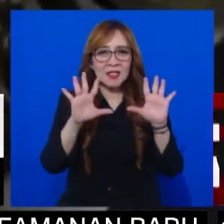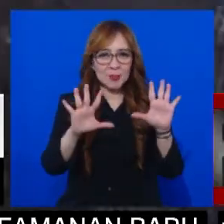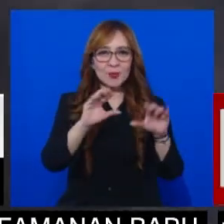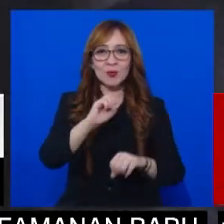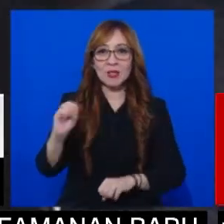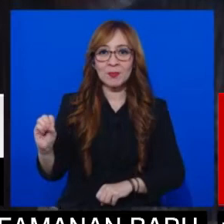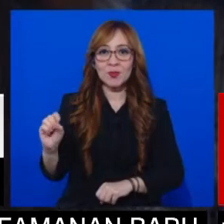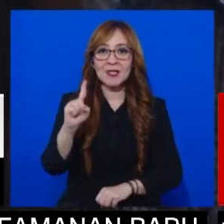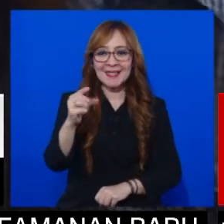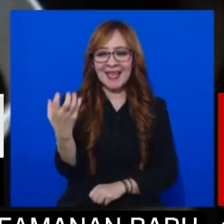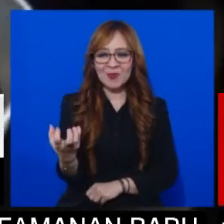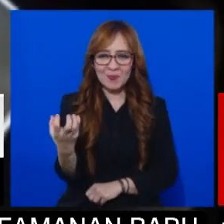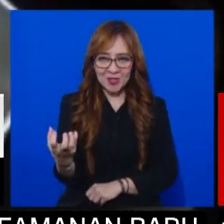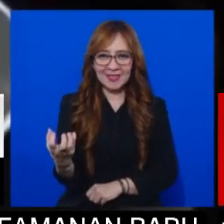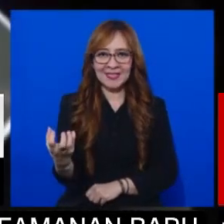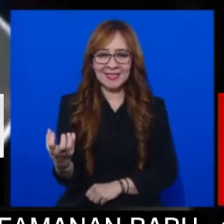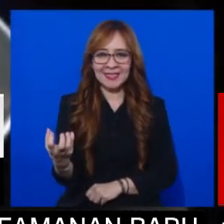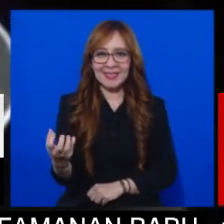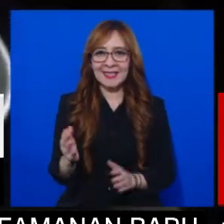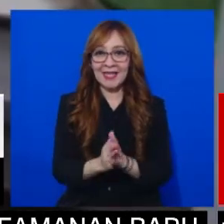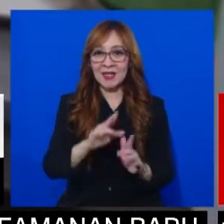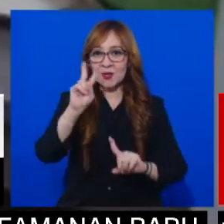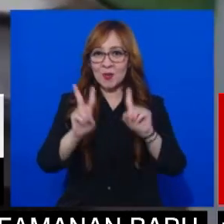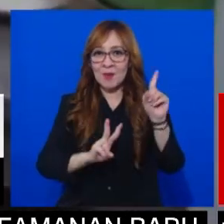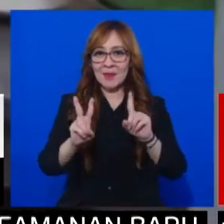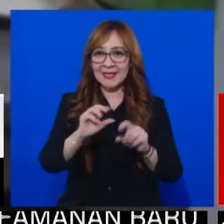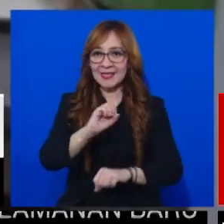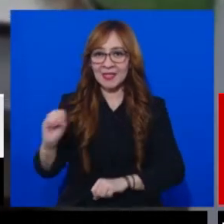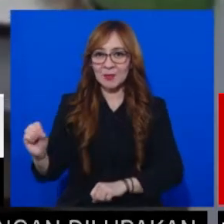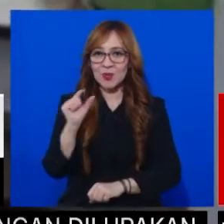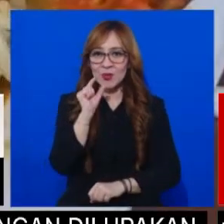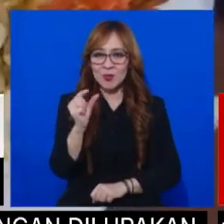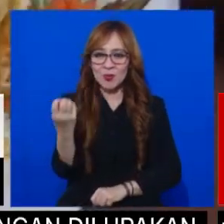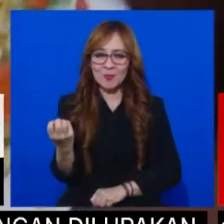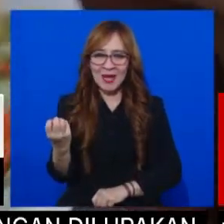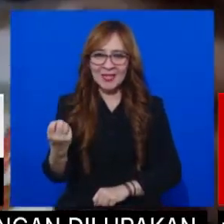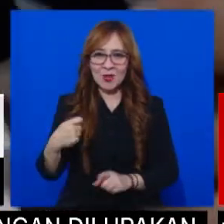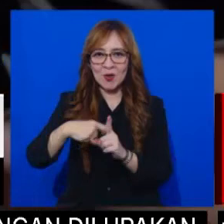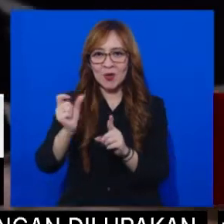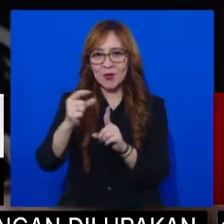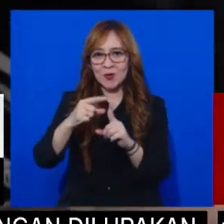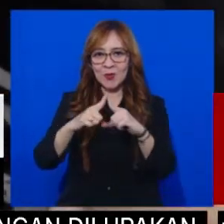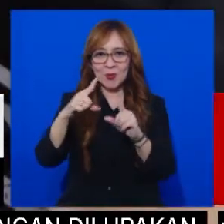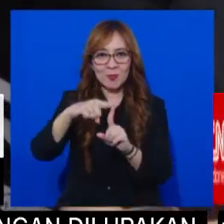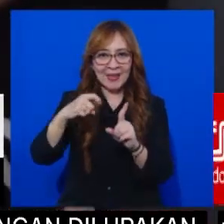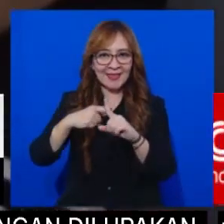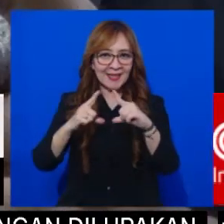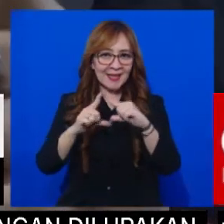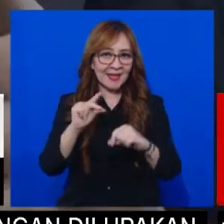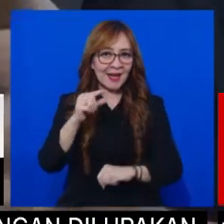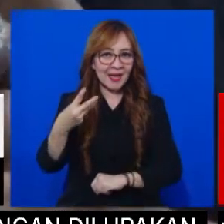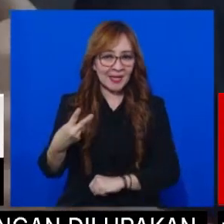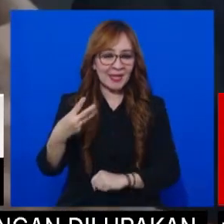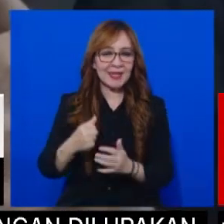Rp10.000 untuk satu porsi bakso kare dan Rp12.000 untuk bakso tipat kare. Dalam sehari rata-rata Pak Min bisa